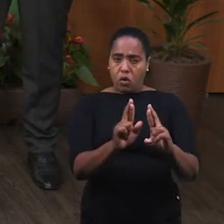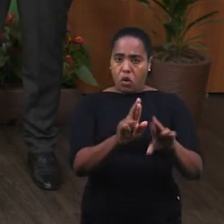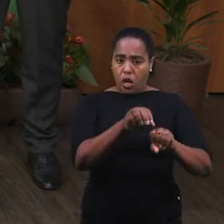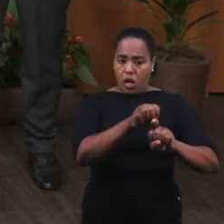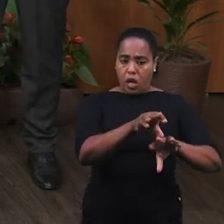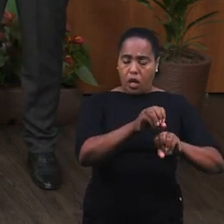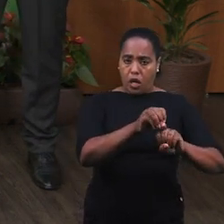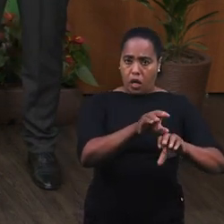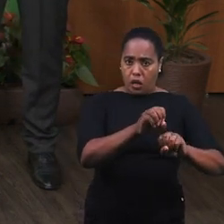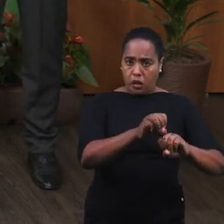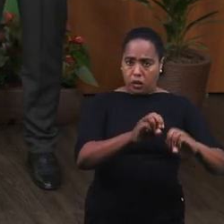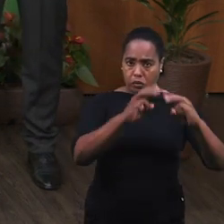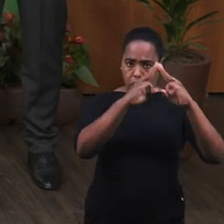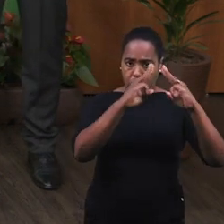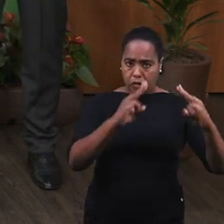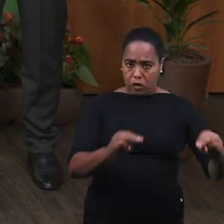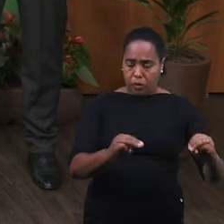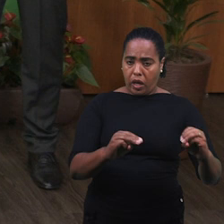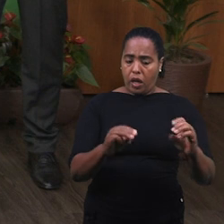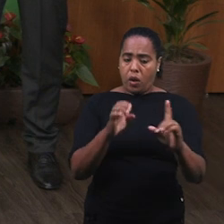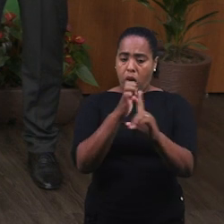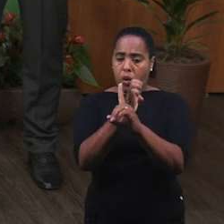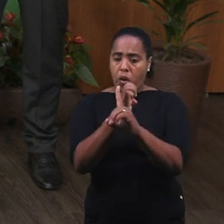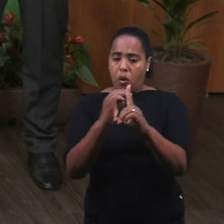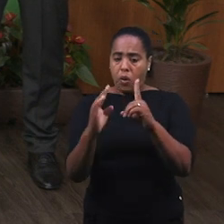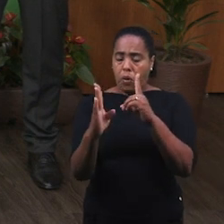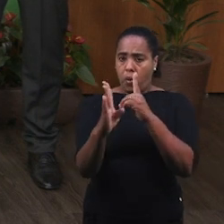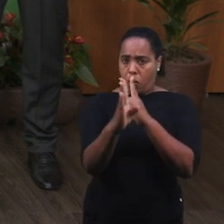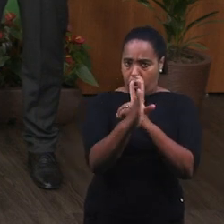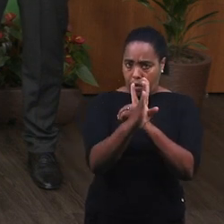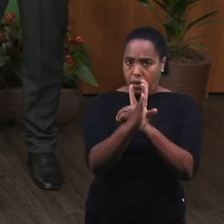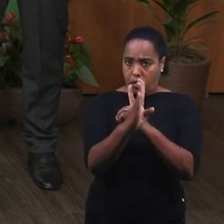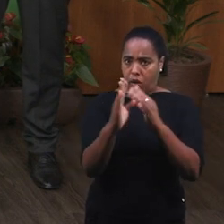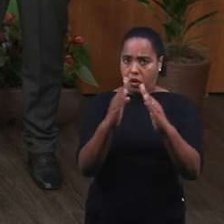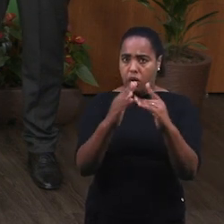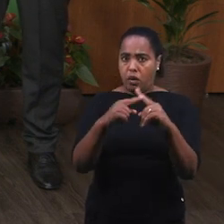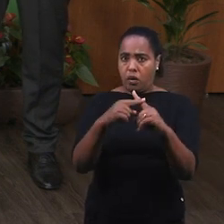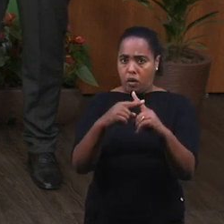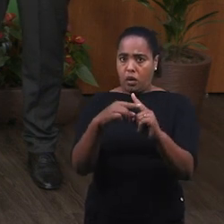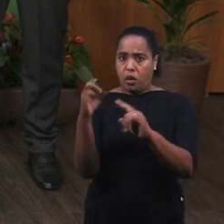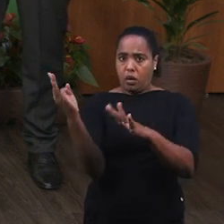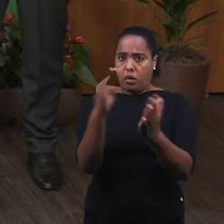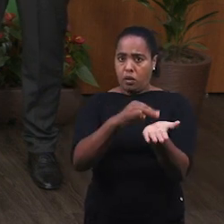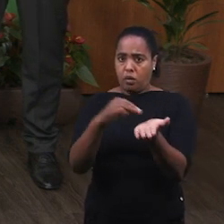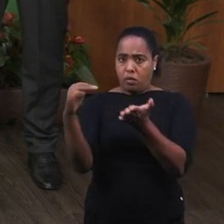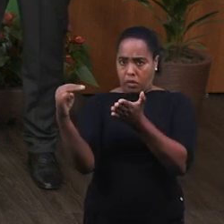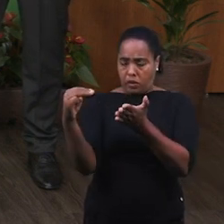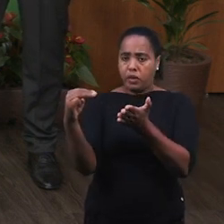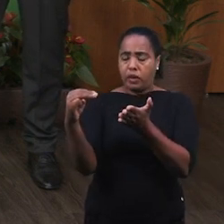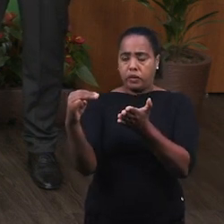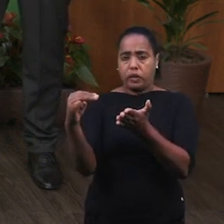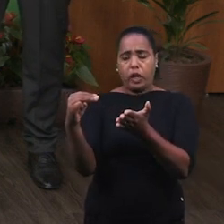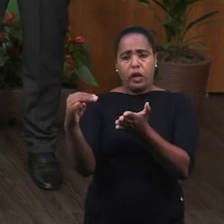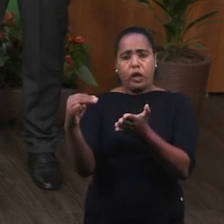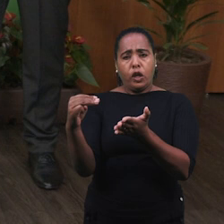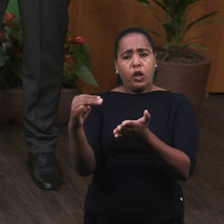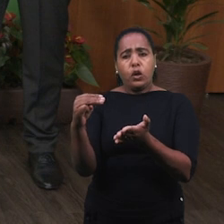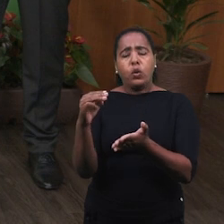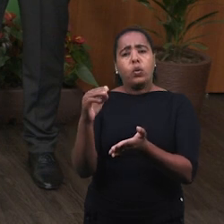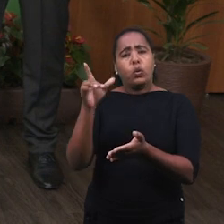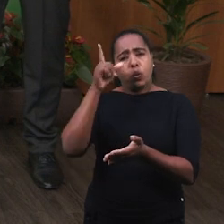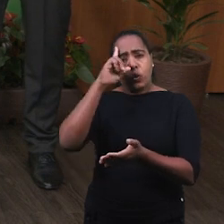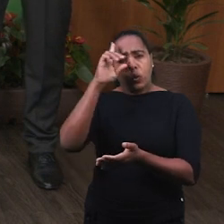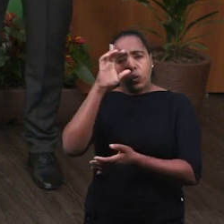du Manaïm et l'école biblique dominicale de l'Église chrétienne Maranatha, qui se passe tous